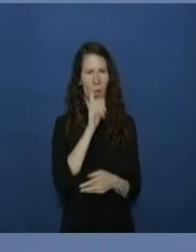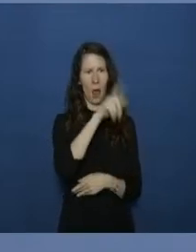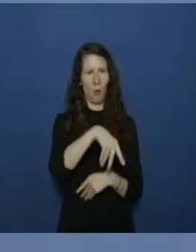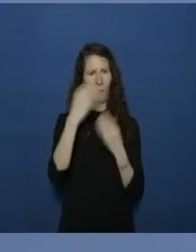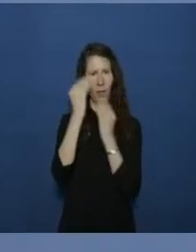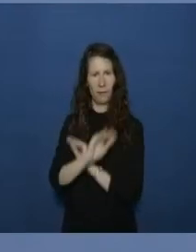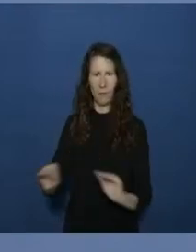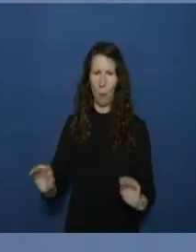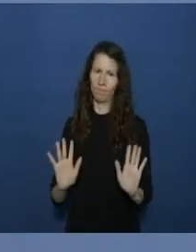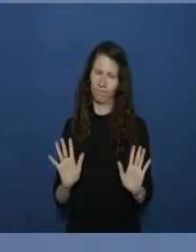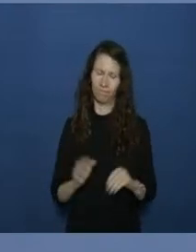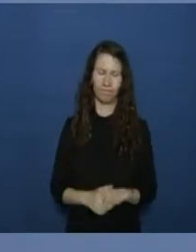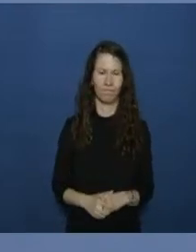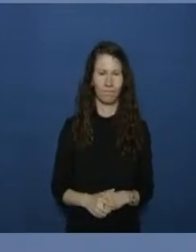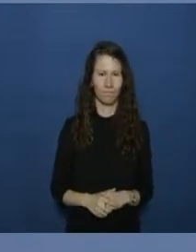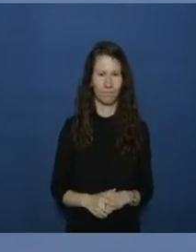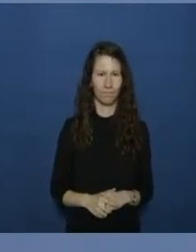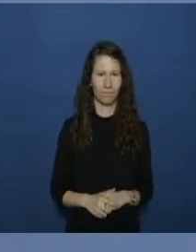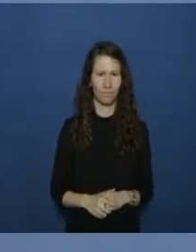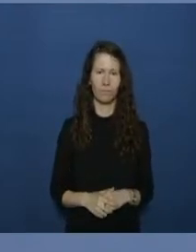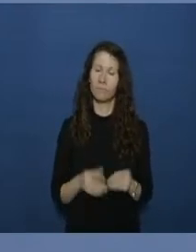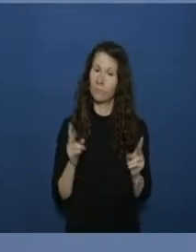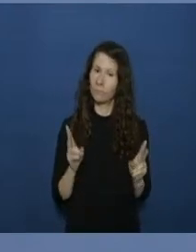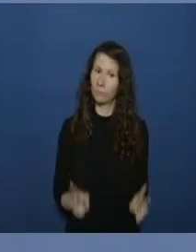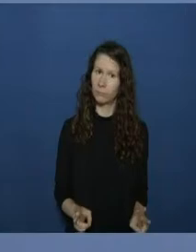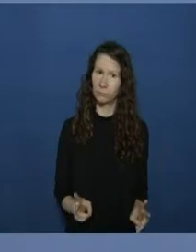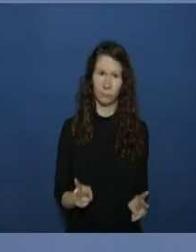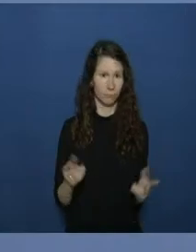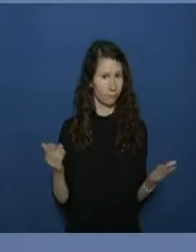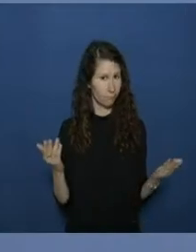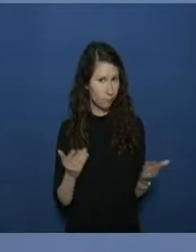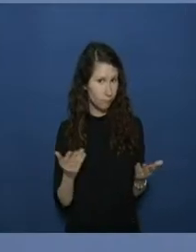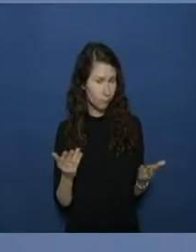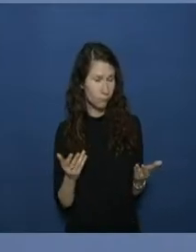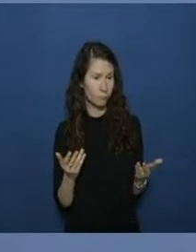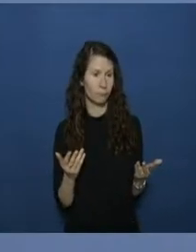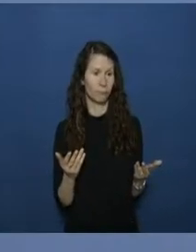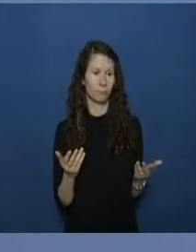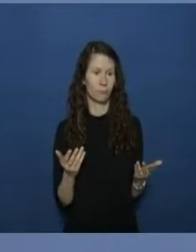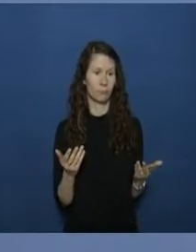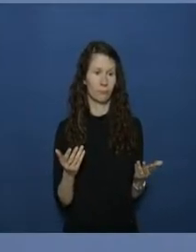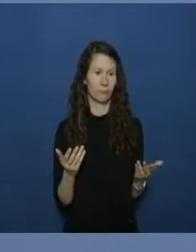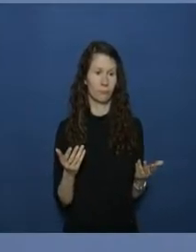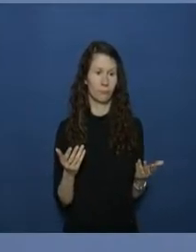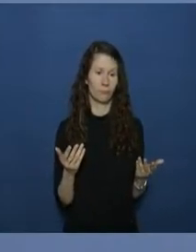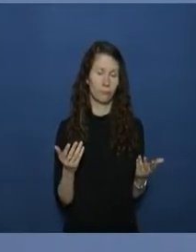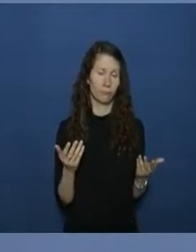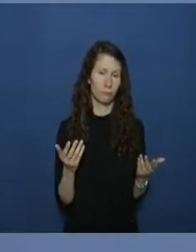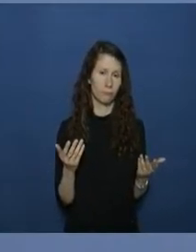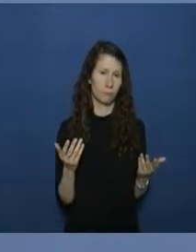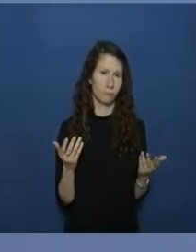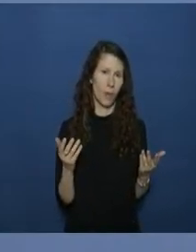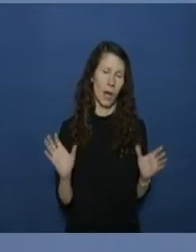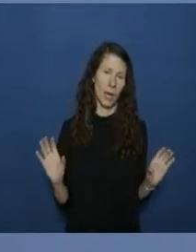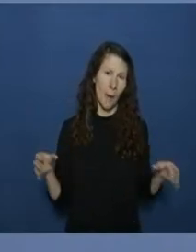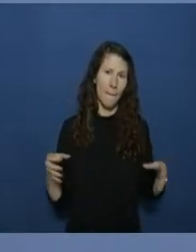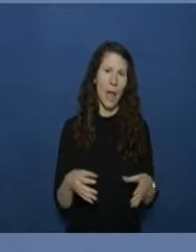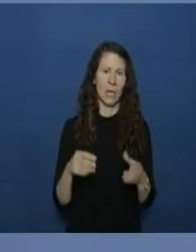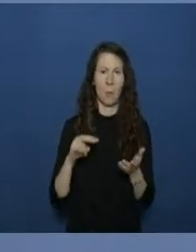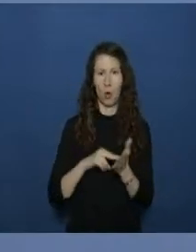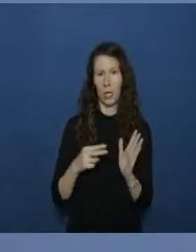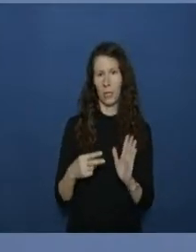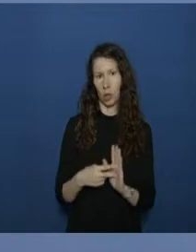Es ist in der Tat so, dass die ist eine gemeinsame politische